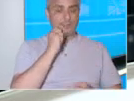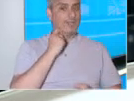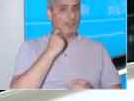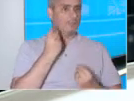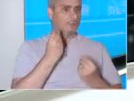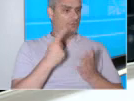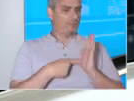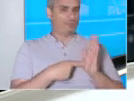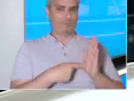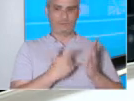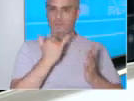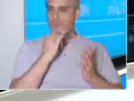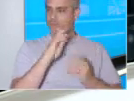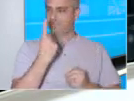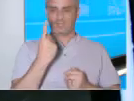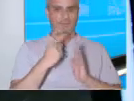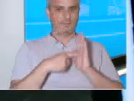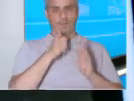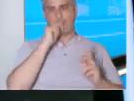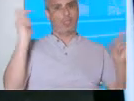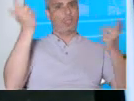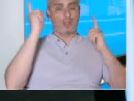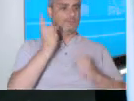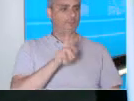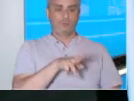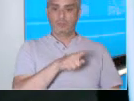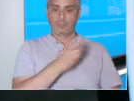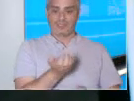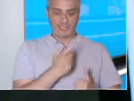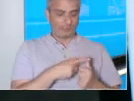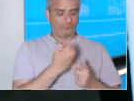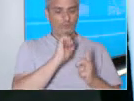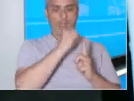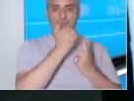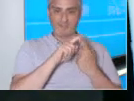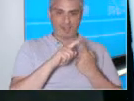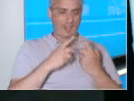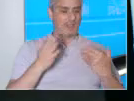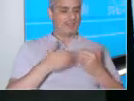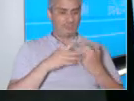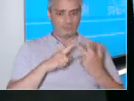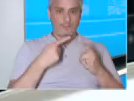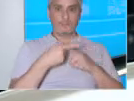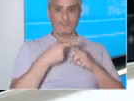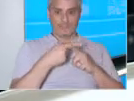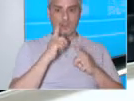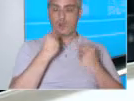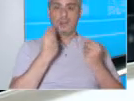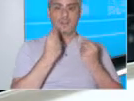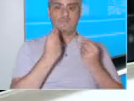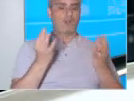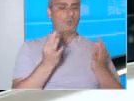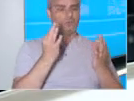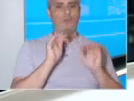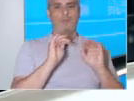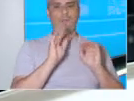דבר שמסמל, נכון, מצד אחד הוא מסמל הוללות, מצד שני אתה רואה שלקידוש, להבדלה, לשמחת נישואין, לברית. דבר קדוש, יש מקום במקורות. כל דבר